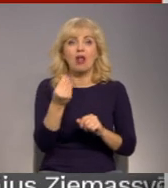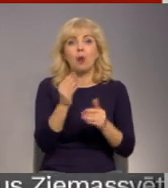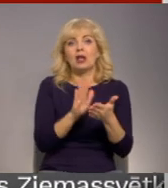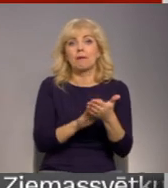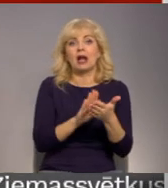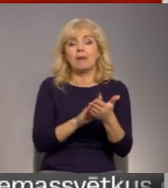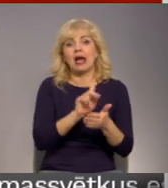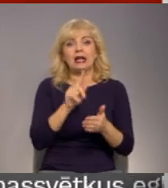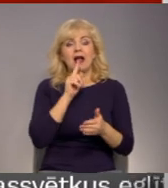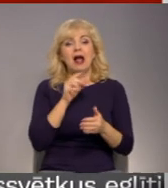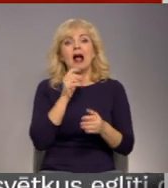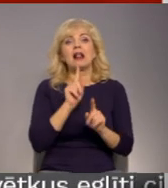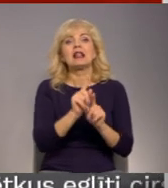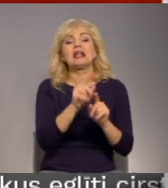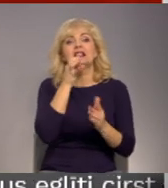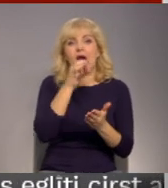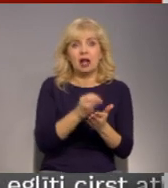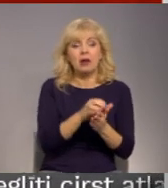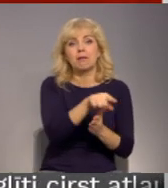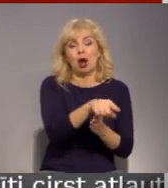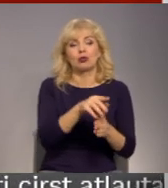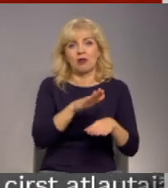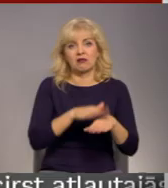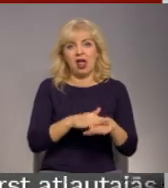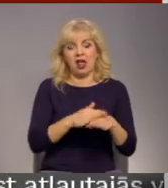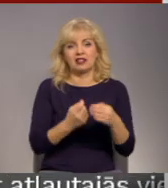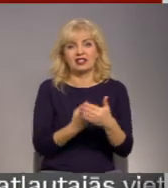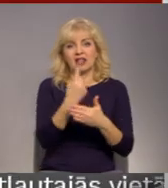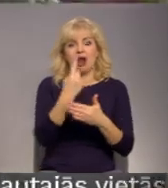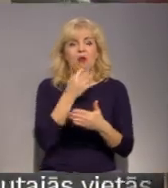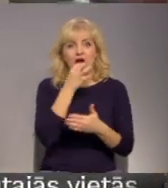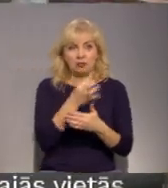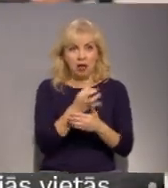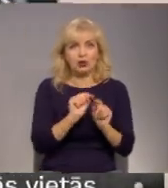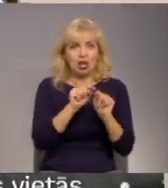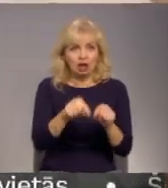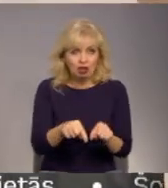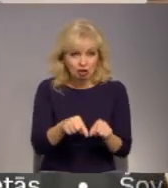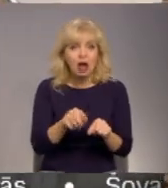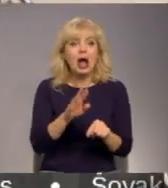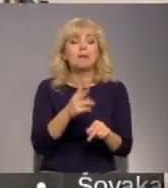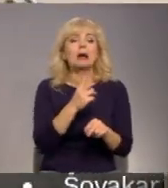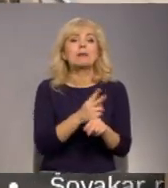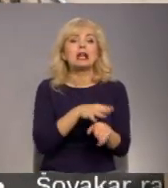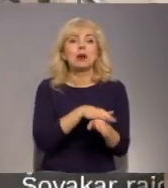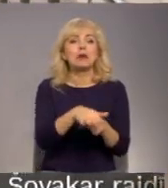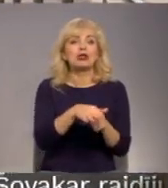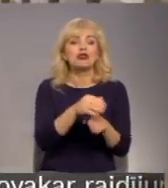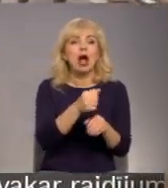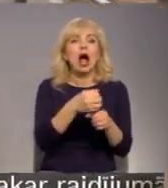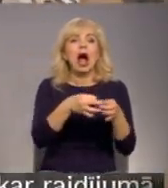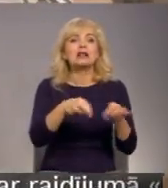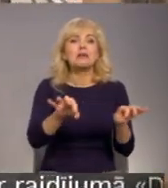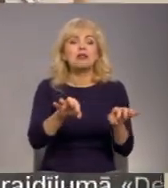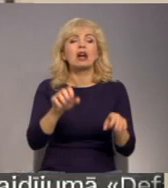ir līdzatbildīgas par šo seku cēloņiem un iestāšanos. No amata pienākuma pildīšanas atstādinātajam Ventspils